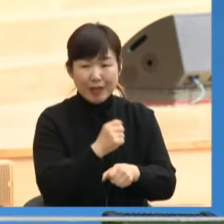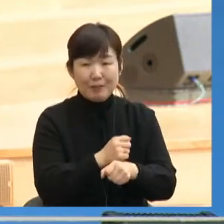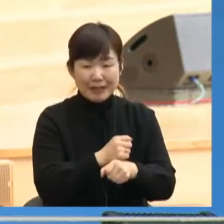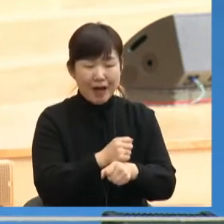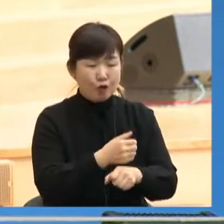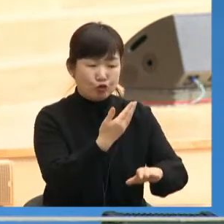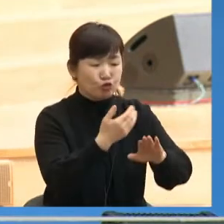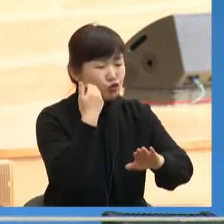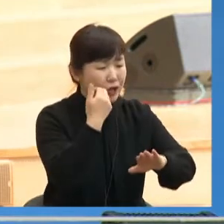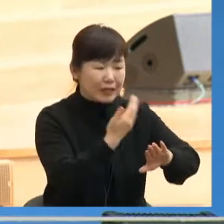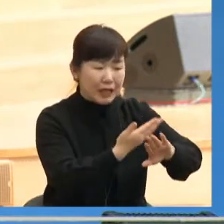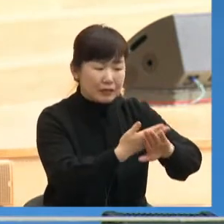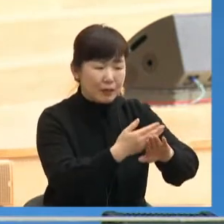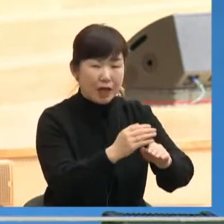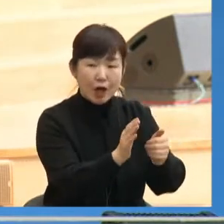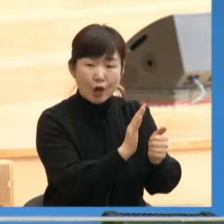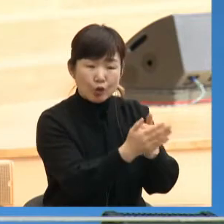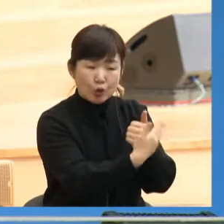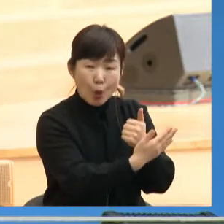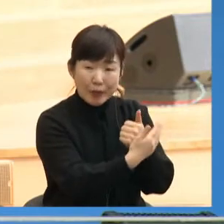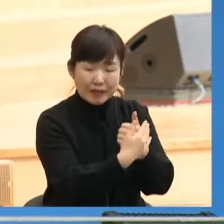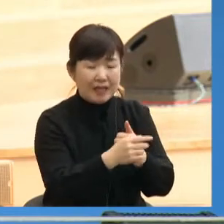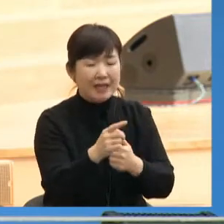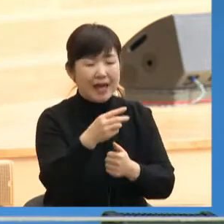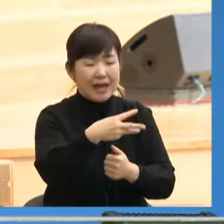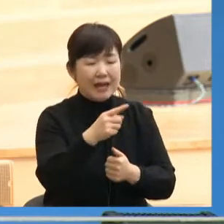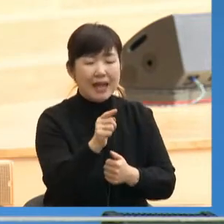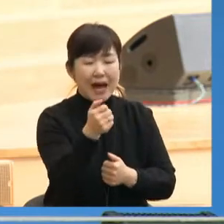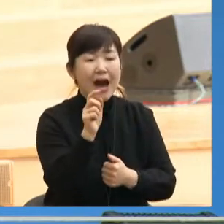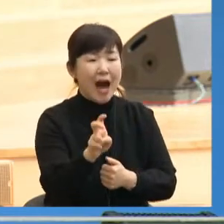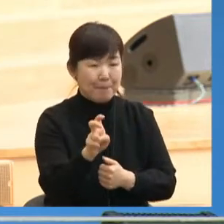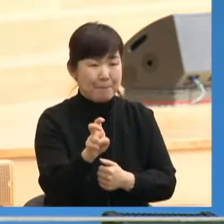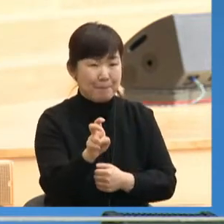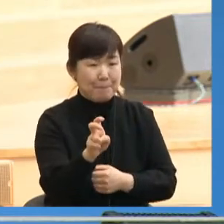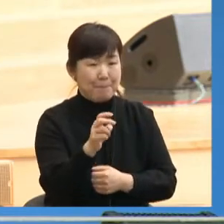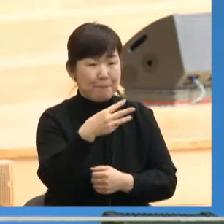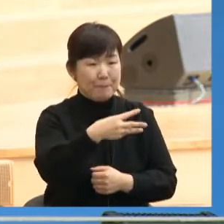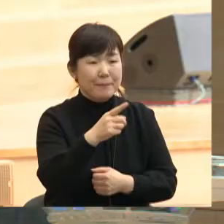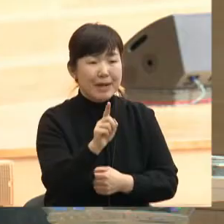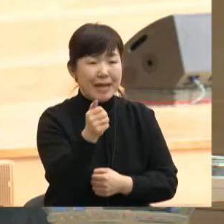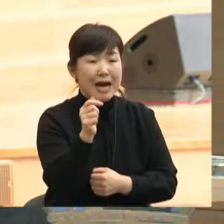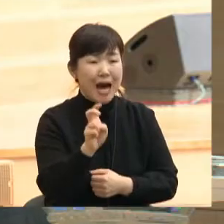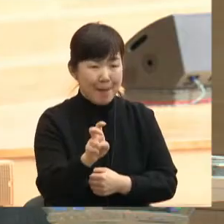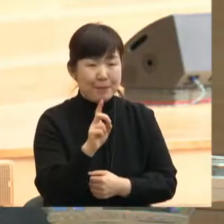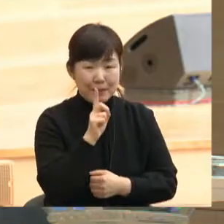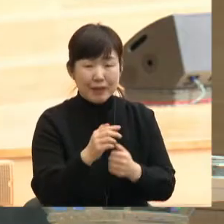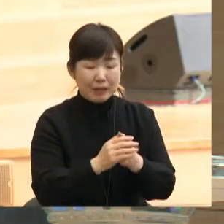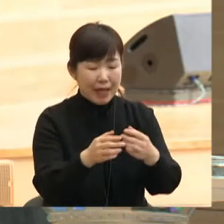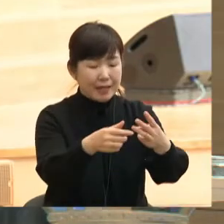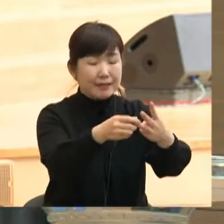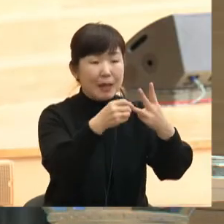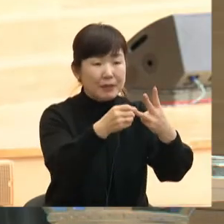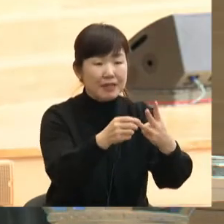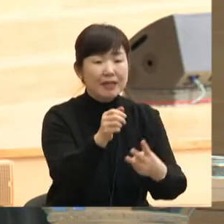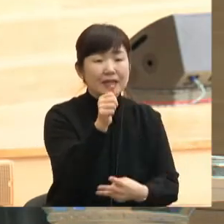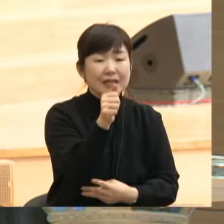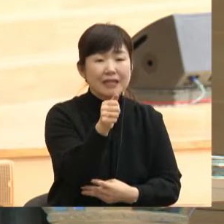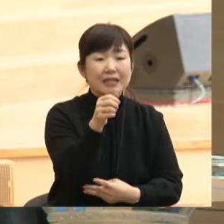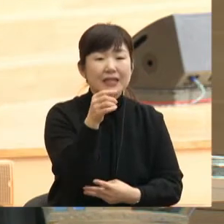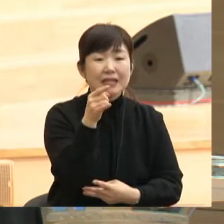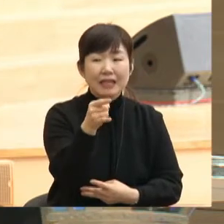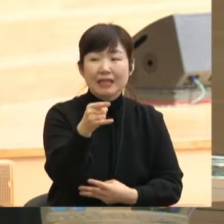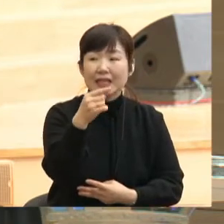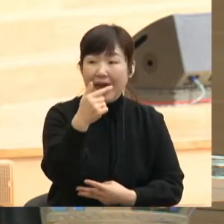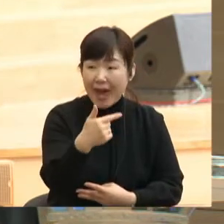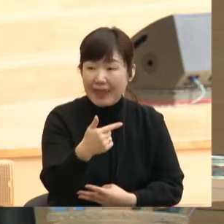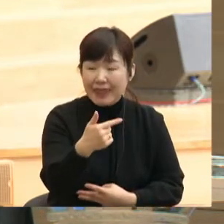누군가의 도움을 받았던 사람이 그때 사용하는 은혜가 바로 라함이에요. 세 번째 은혜가 뭐냐면 헨입니다. 우리